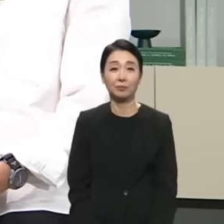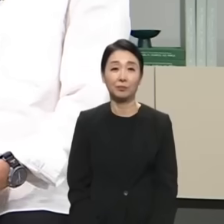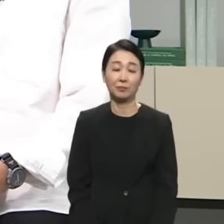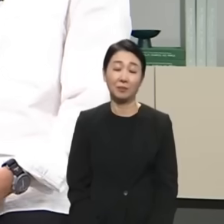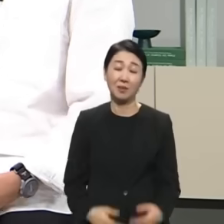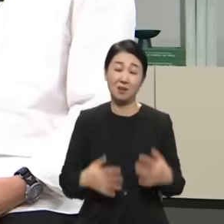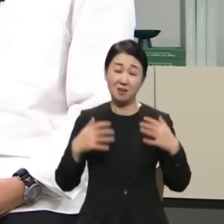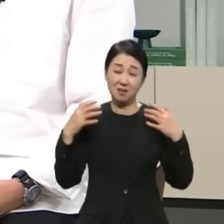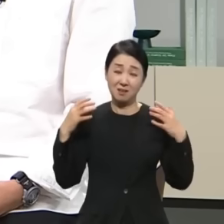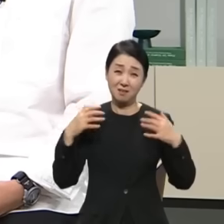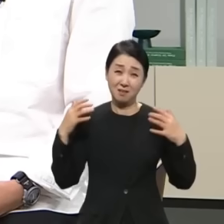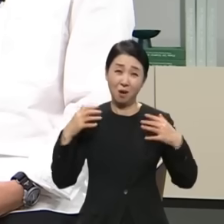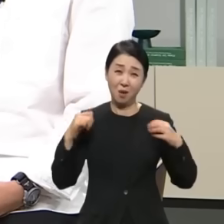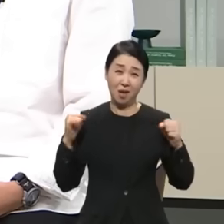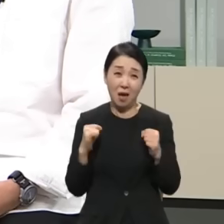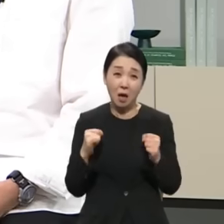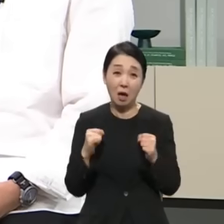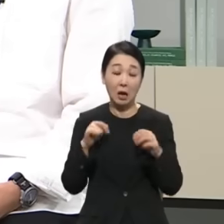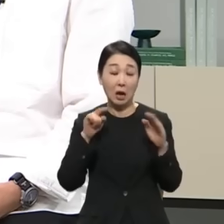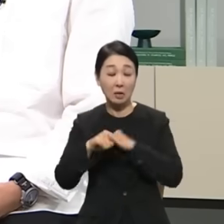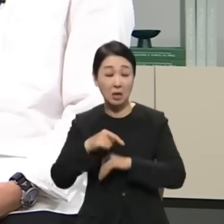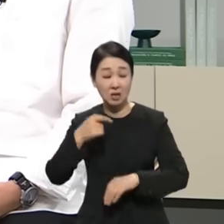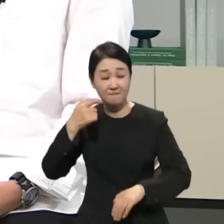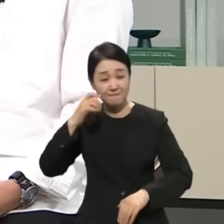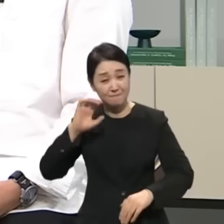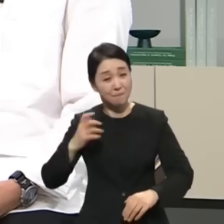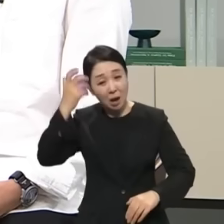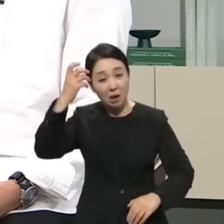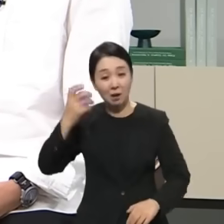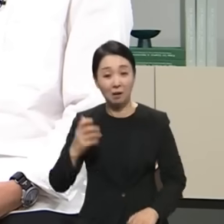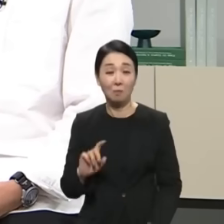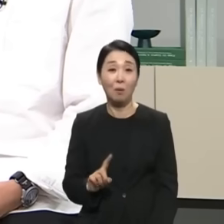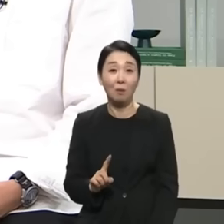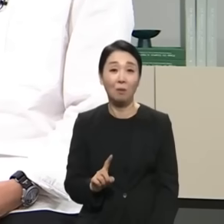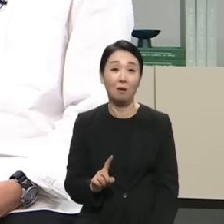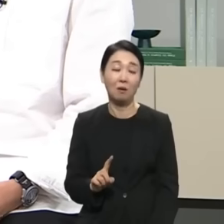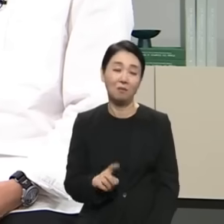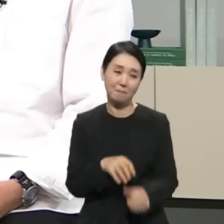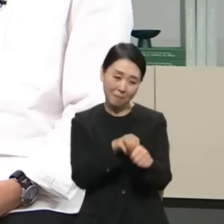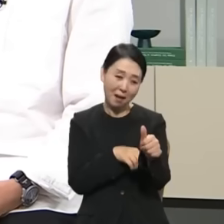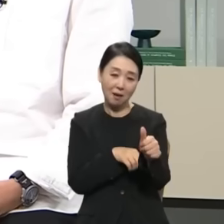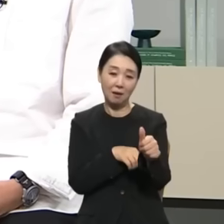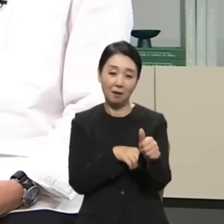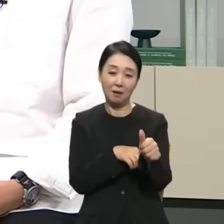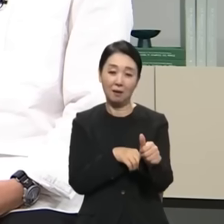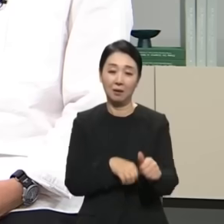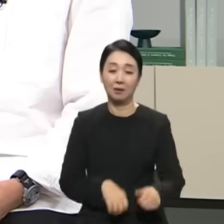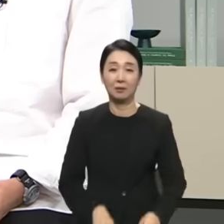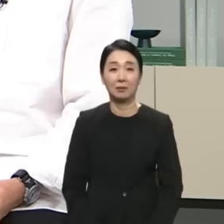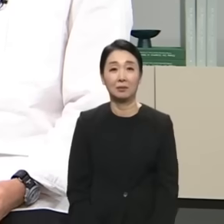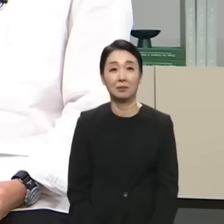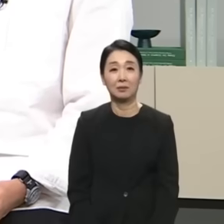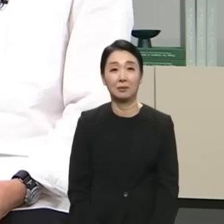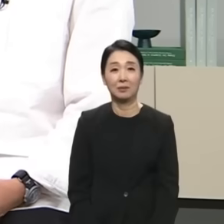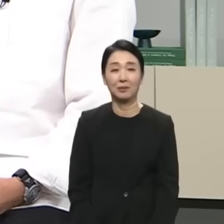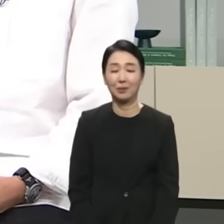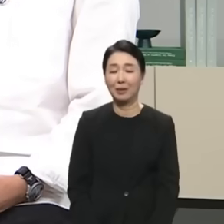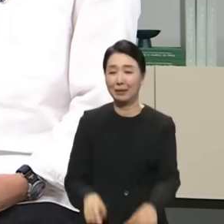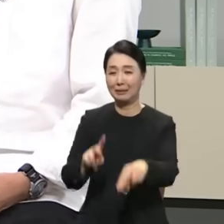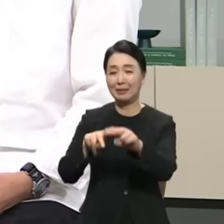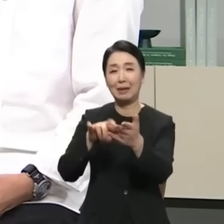더위 식히러 갔다가 더 열받아 오는 키워드 바로 예, 바가지입니다. 아, 네. 연관을 쭉 보면은 뭐 자리세도